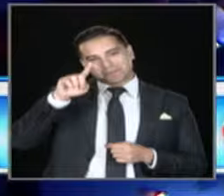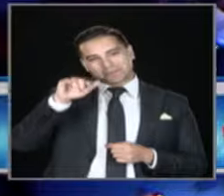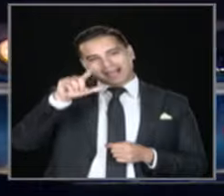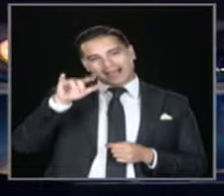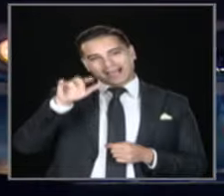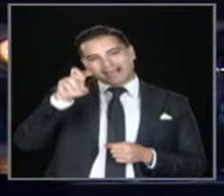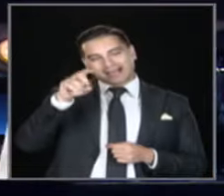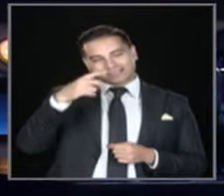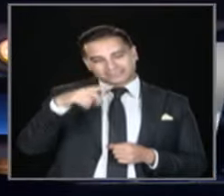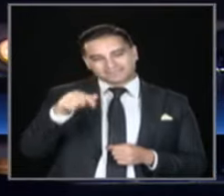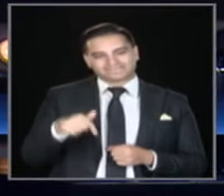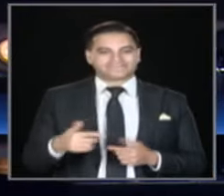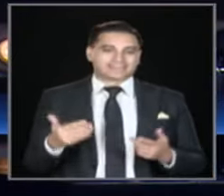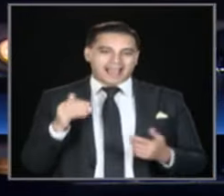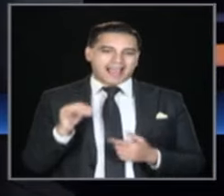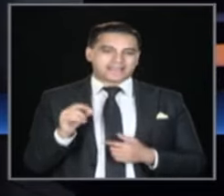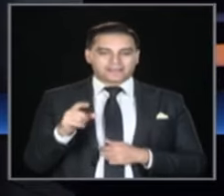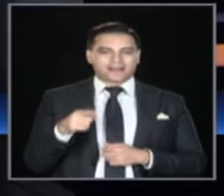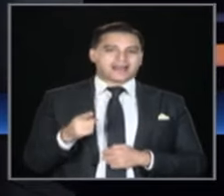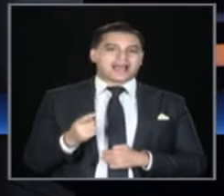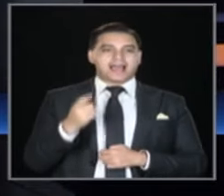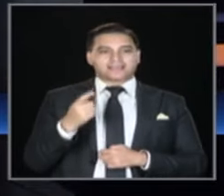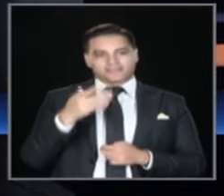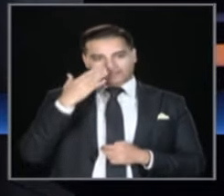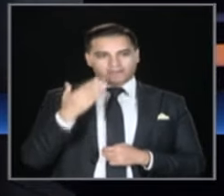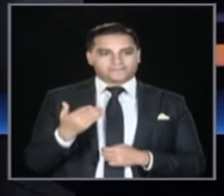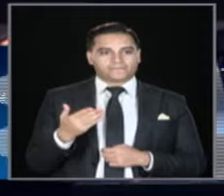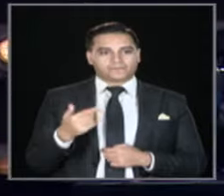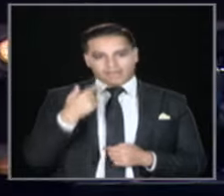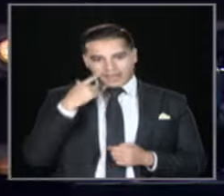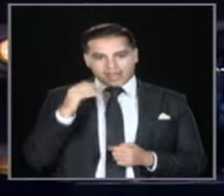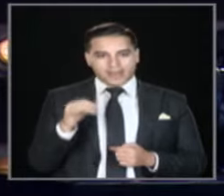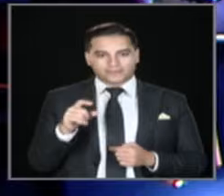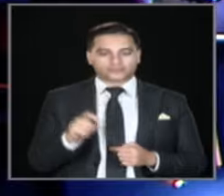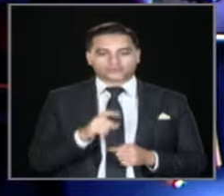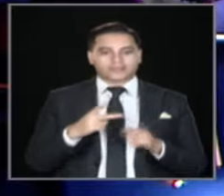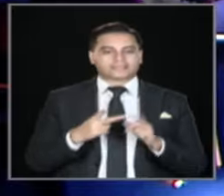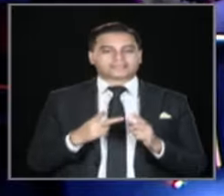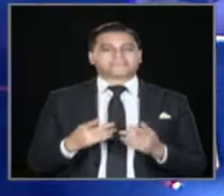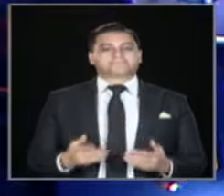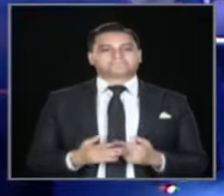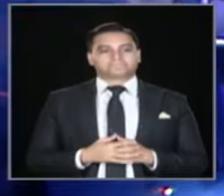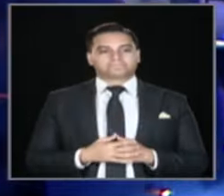الاول طبعا كده ايمن هدف بلا مقابل ايمن بحر السؤال